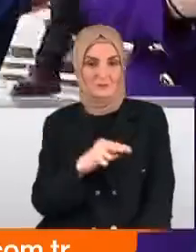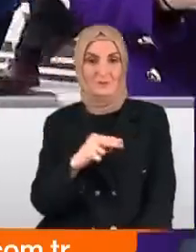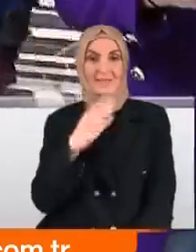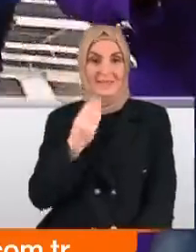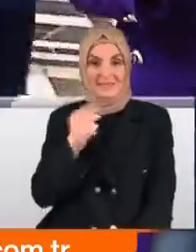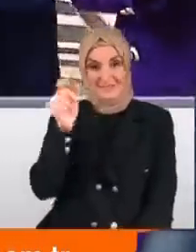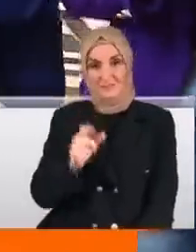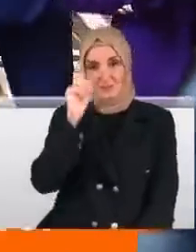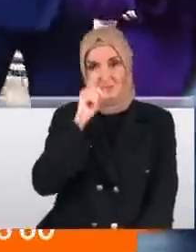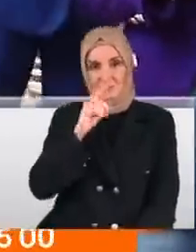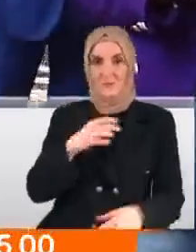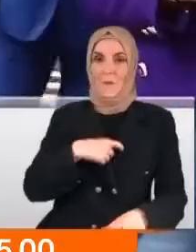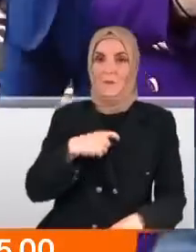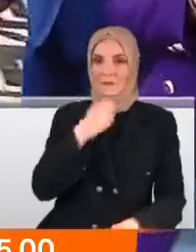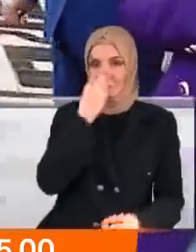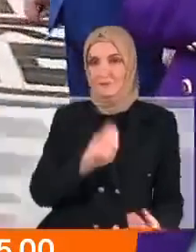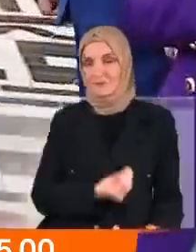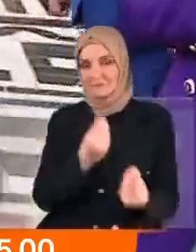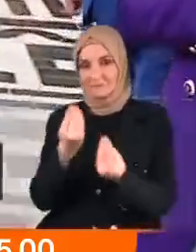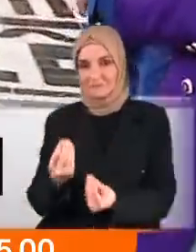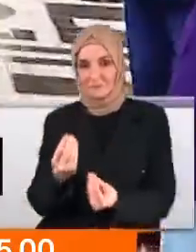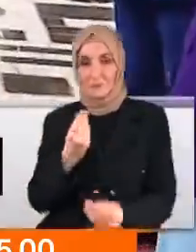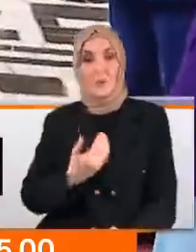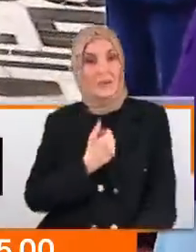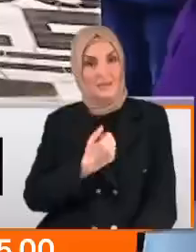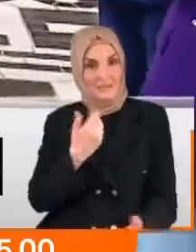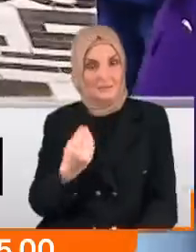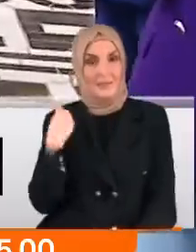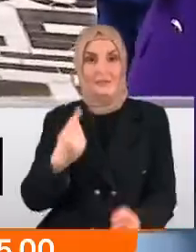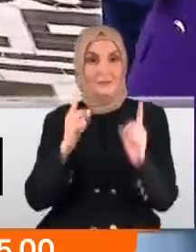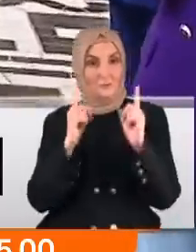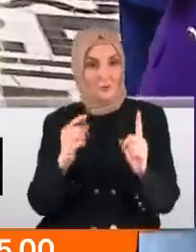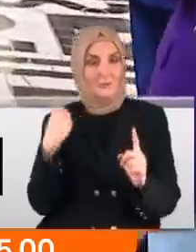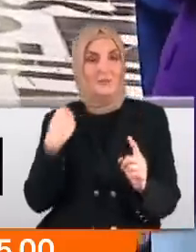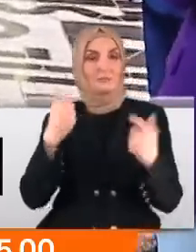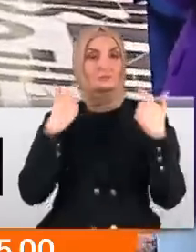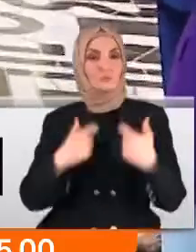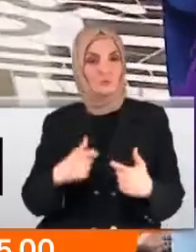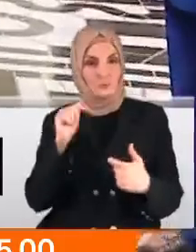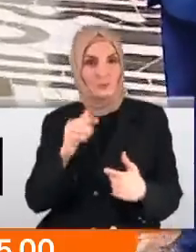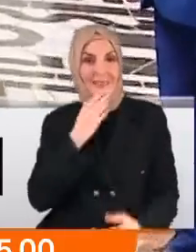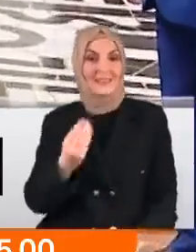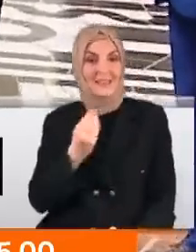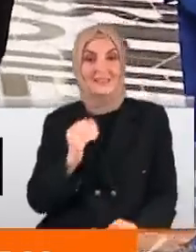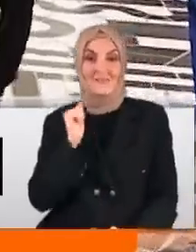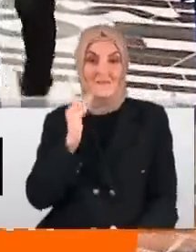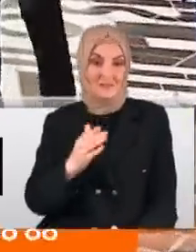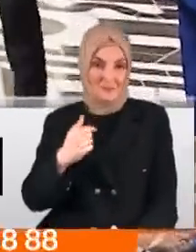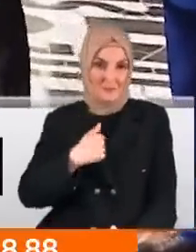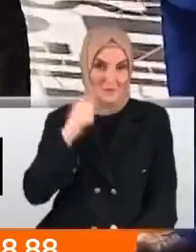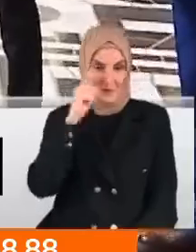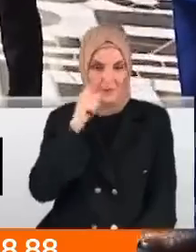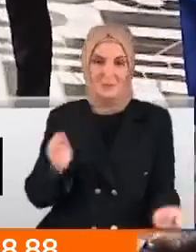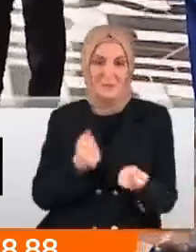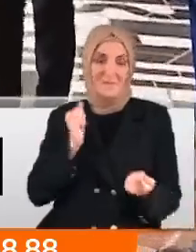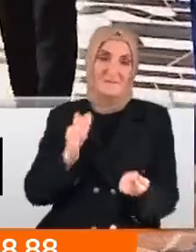hazırlandı. Çok heyecanlıyım. Yeni bir dönem, yeni bir sorumluluk. Meclisin en genç vekili olarak en çok çalışan, en dinamik olan benim olmam gerekiyor.